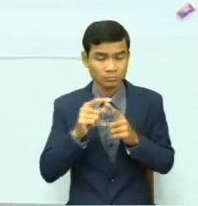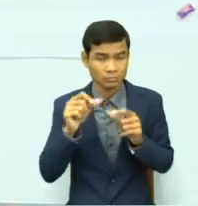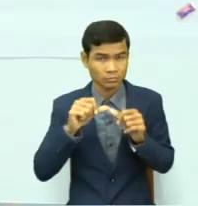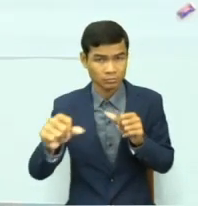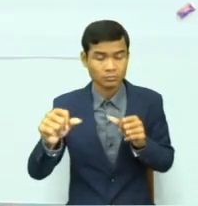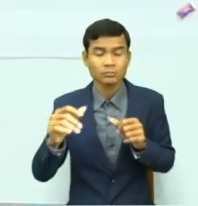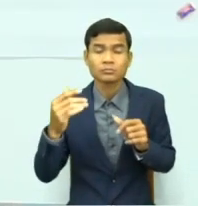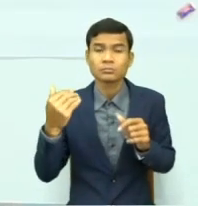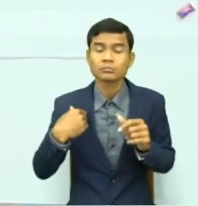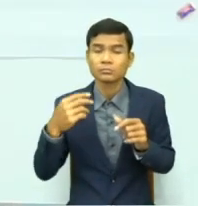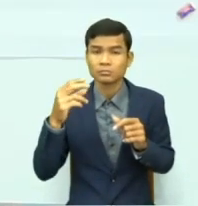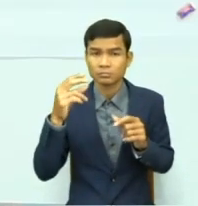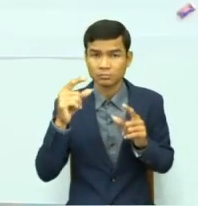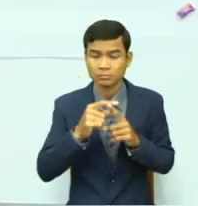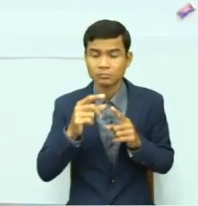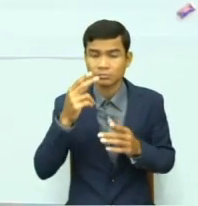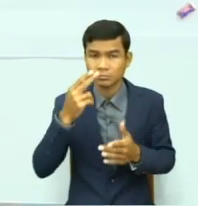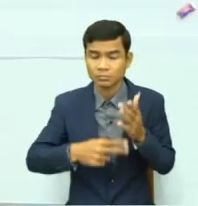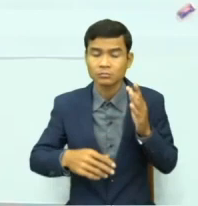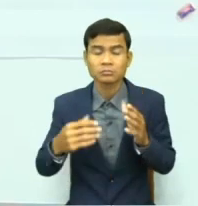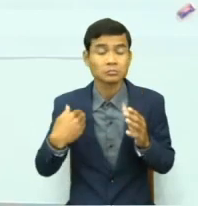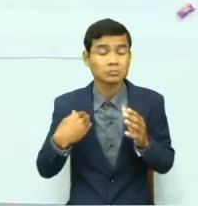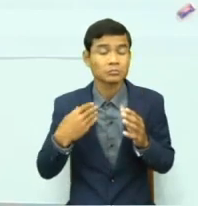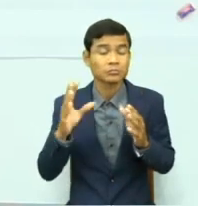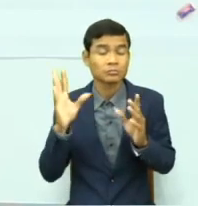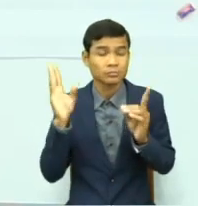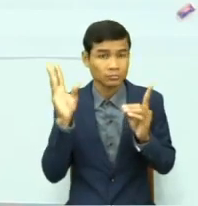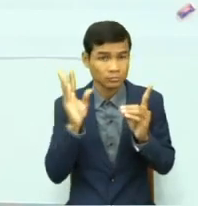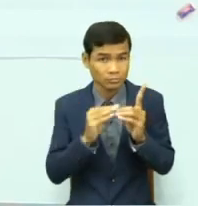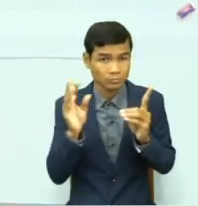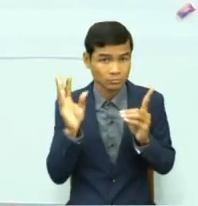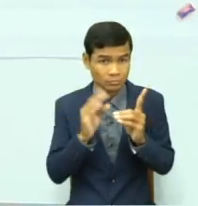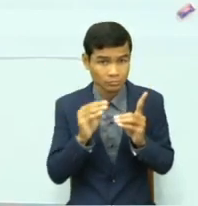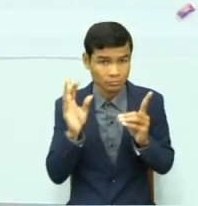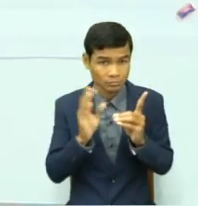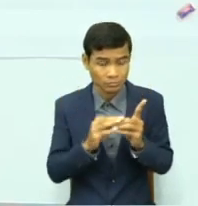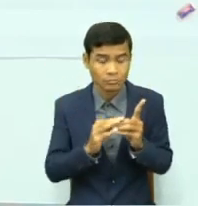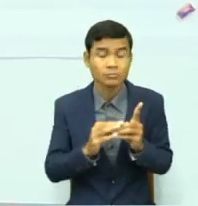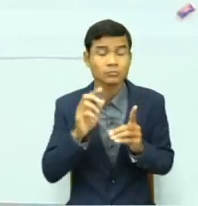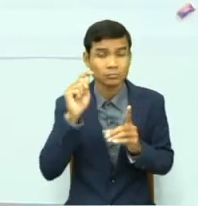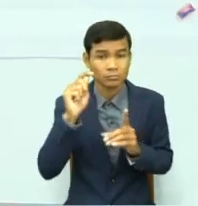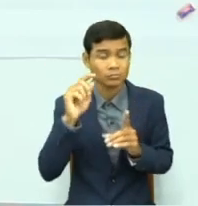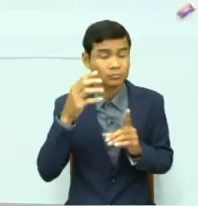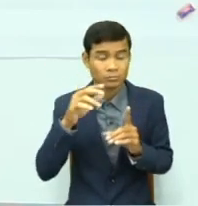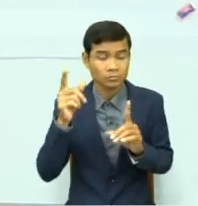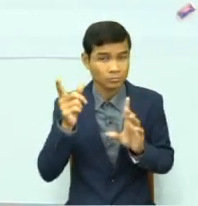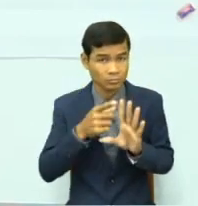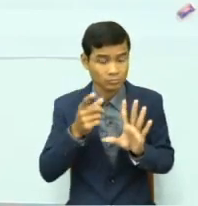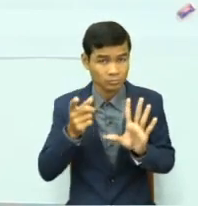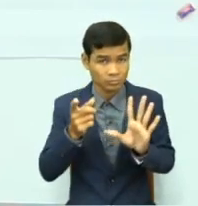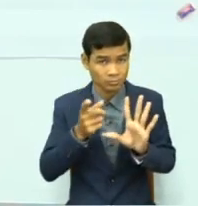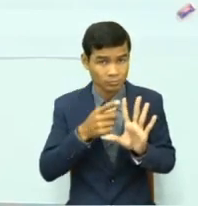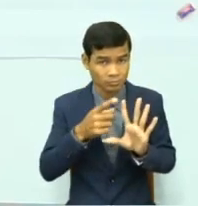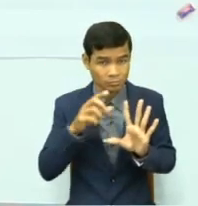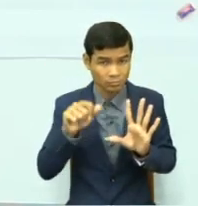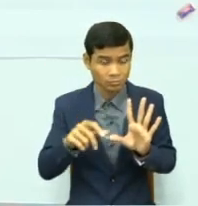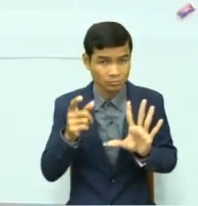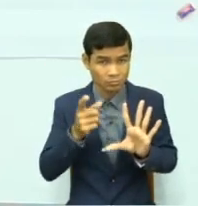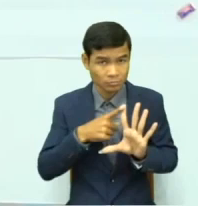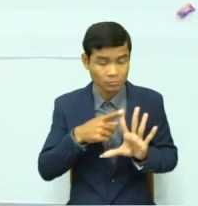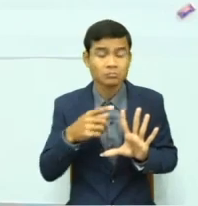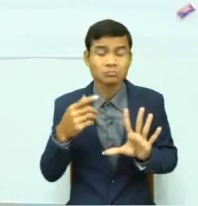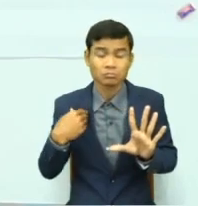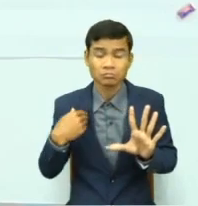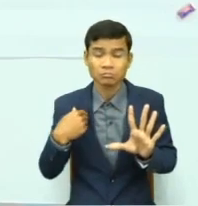ná đài miến xong cho mùi nâng sợ ấy con chà con kết tặng ạc niềm với con chà là ồn ná